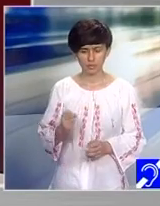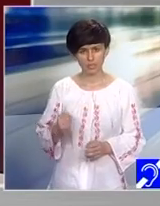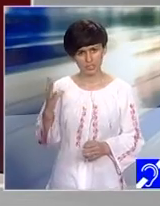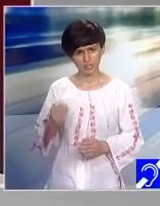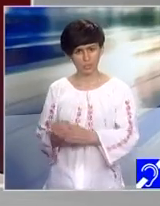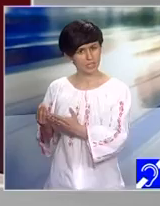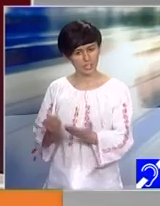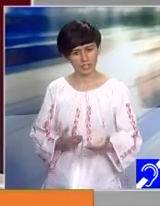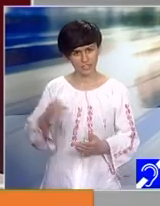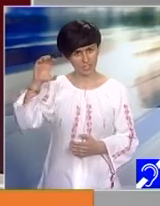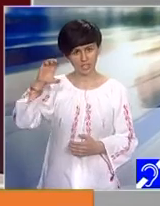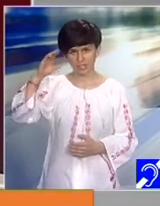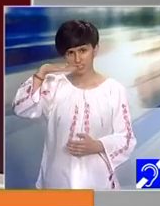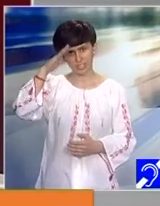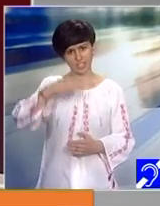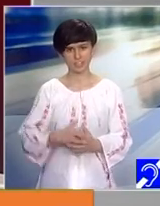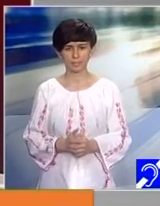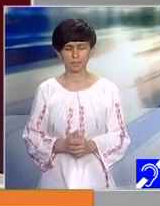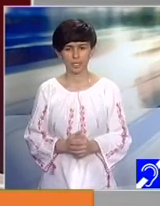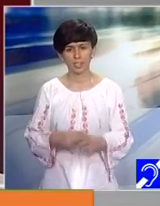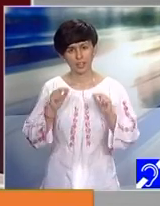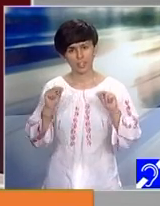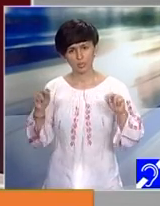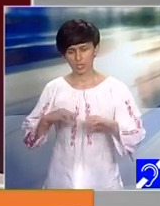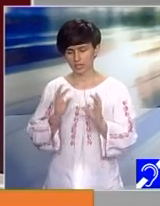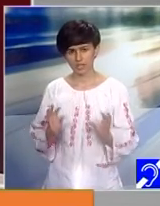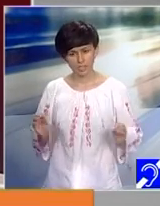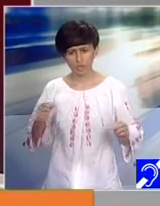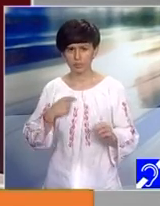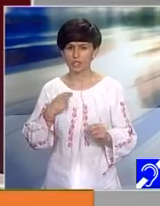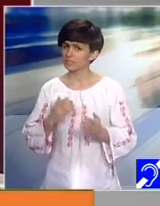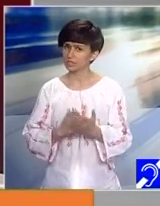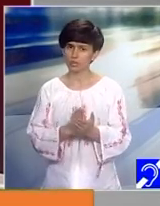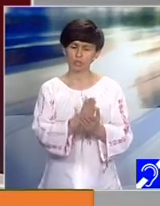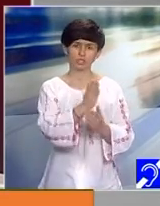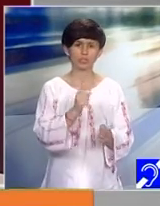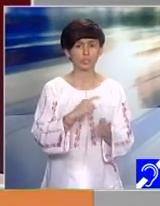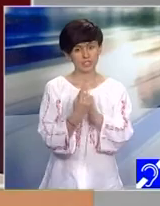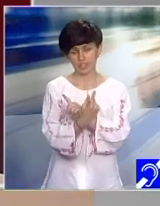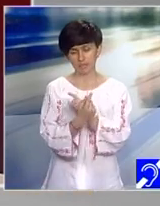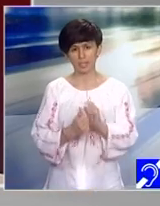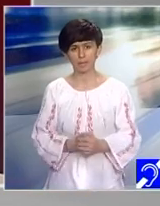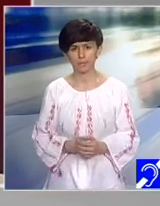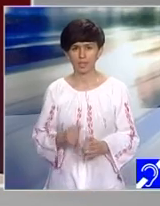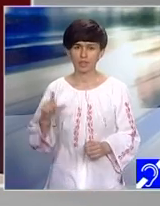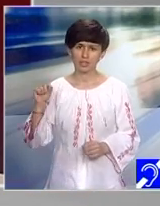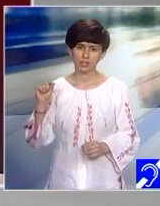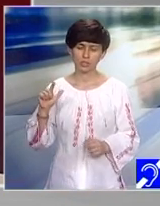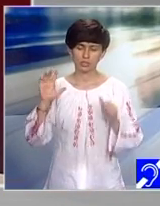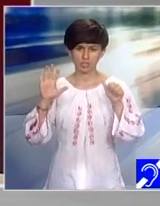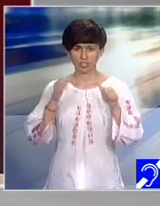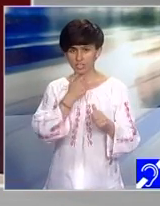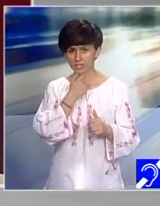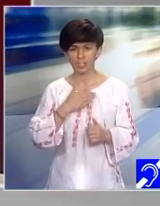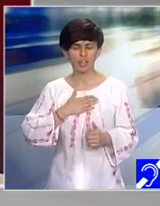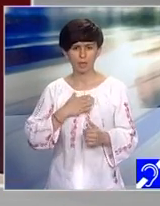Bună ziua și bun găsit la Transilvania la zi. Educația în România este într-o continuă reformă. În 26 de ani am avut